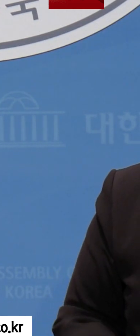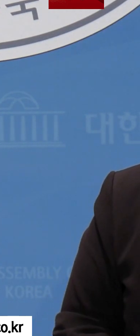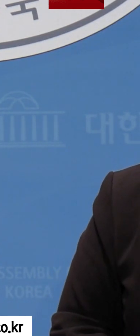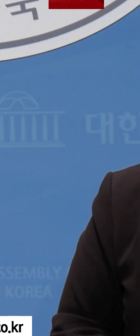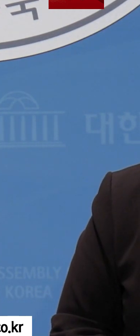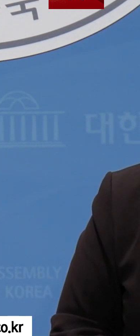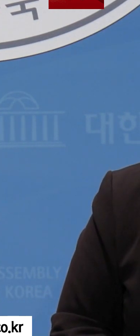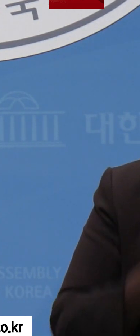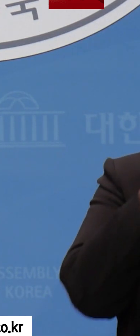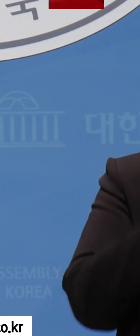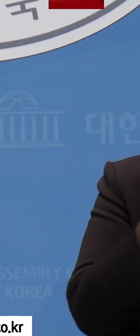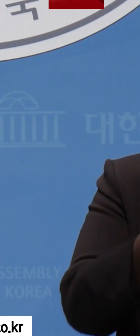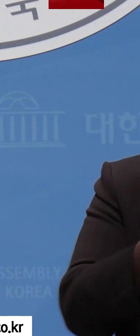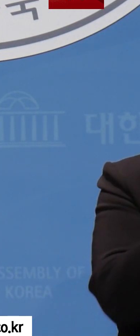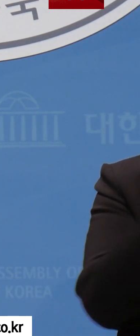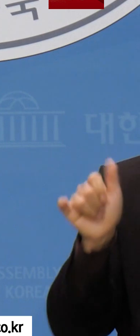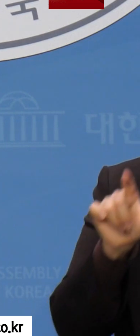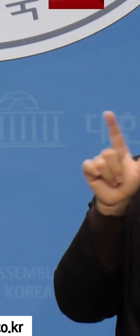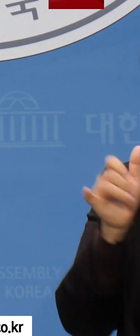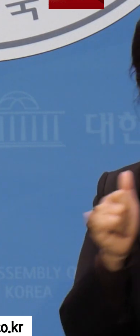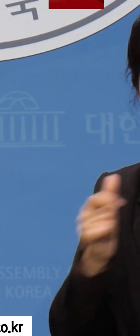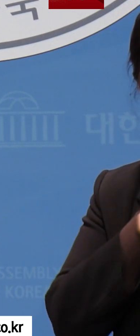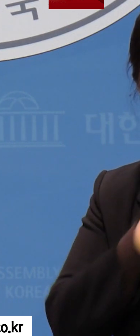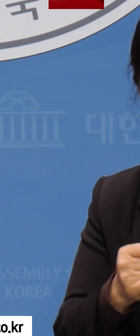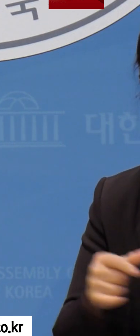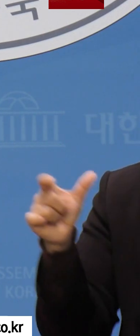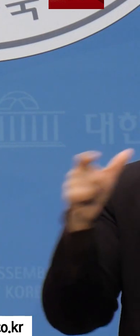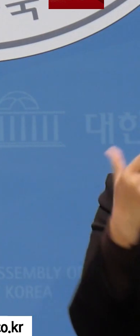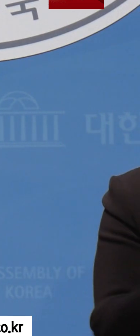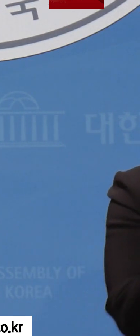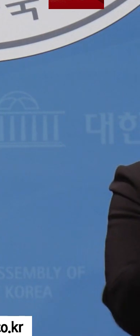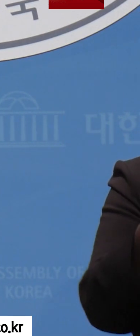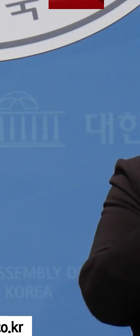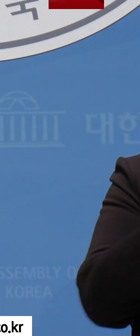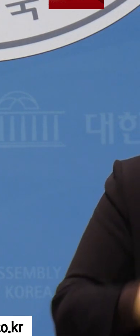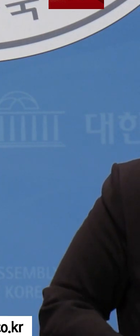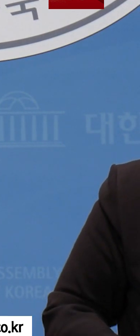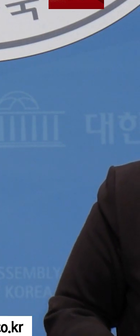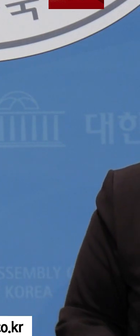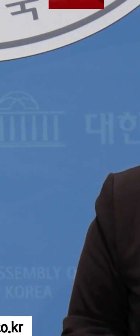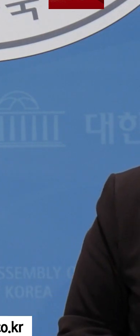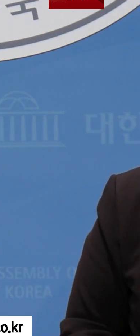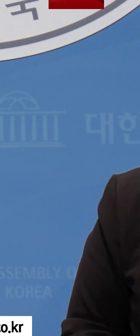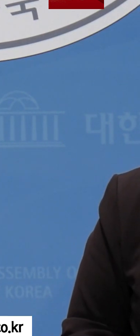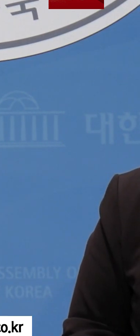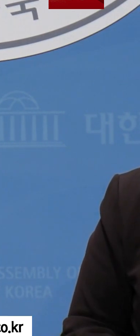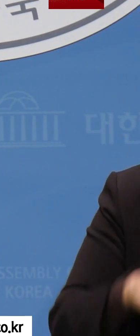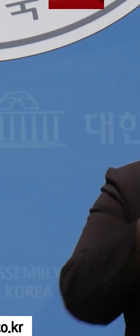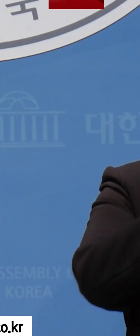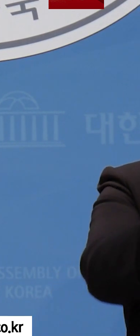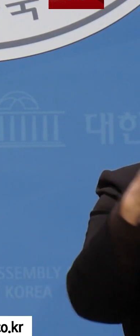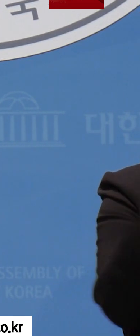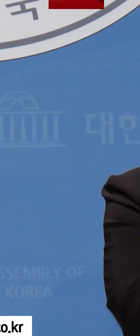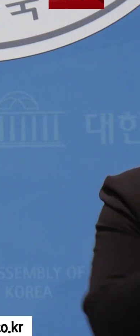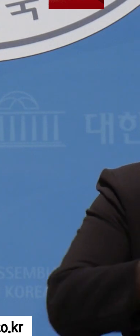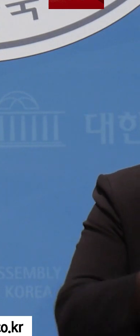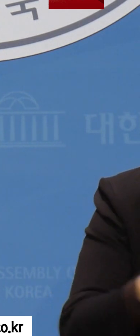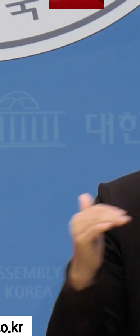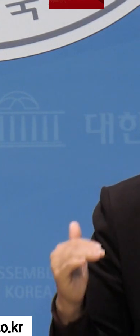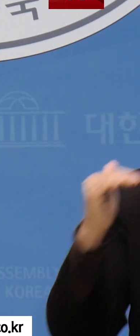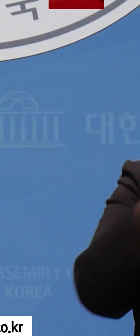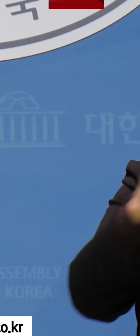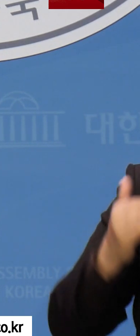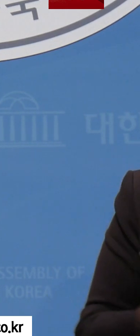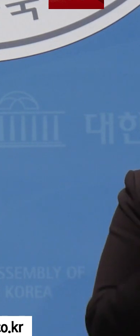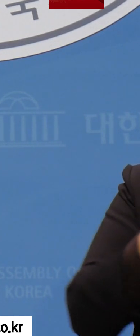더욱 중요한 것은 국민과 주민들이 바라는 지역 발전이 이루어져야 한다는 점입니다. 지방 소멸 대응과 균형 잡힌